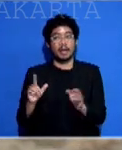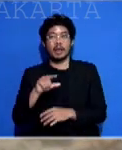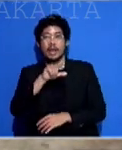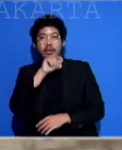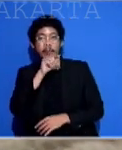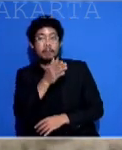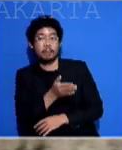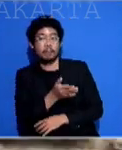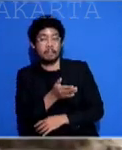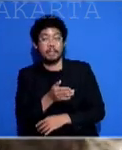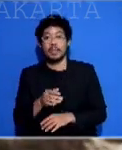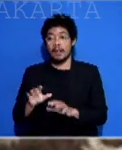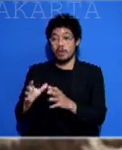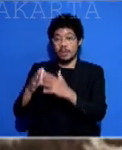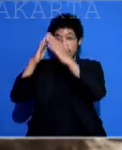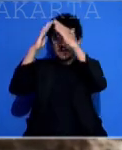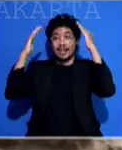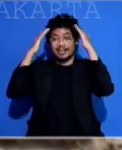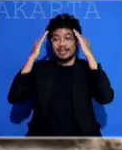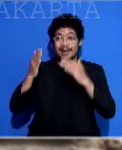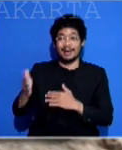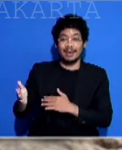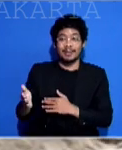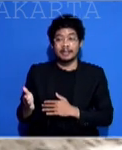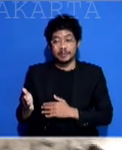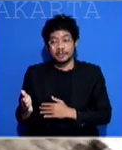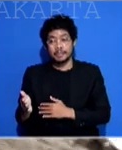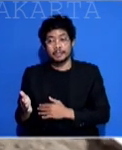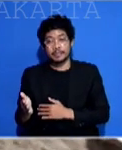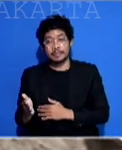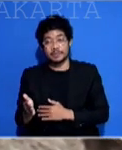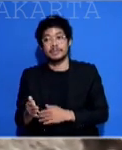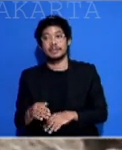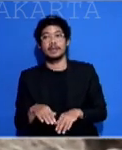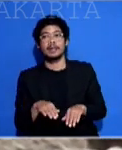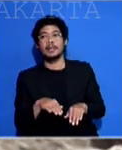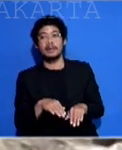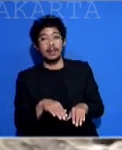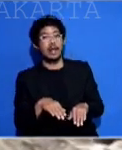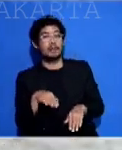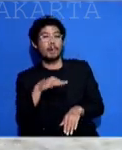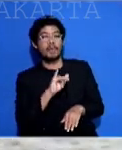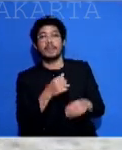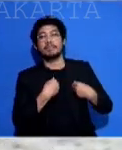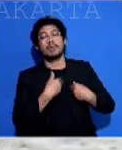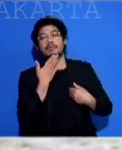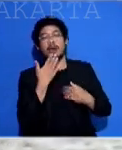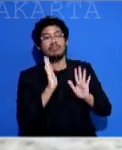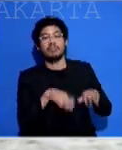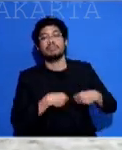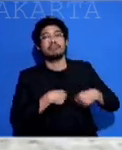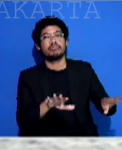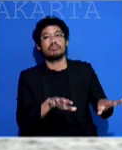tani anggenipun ngingah kambangan jih menika kanthi cara dipun angon saking sawah setunggal pindah dateng sawah sanesipun.